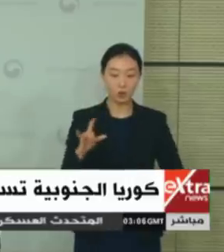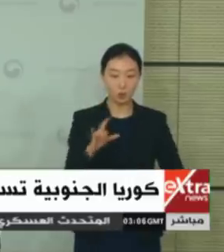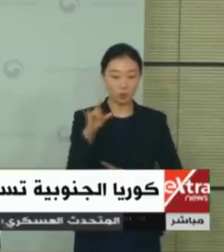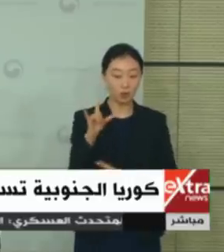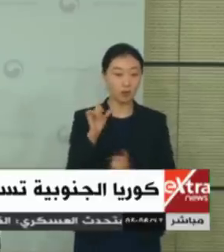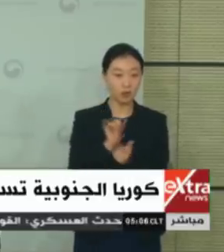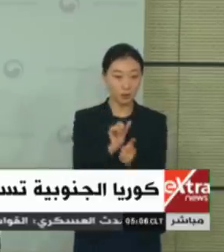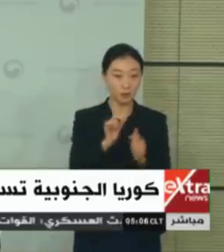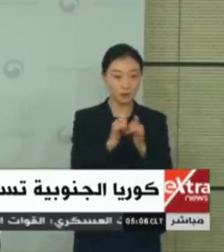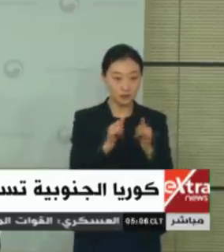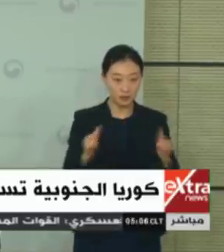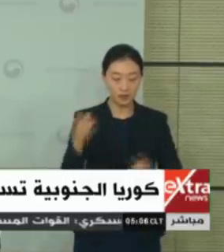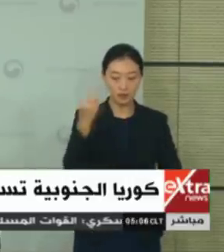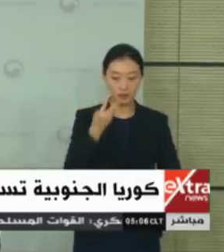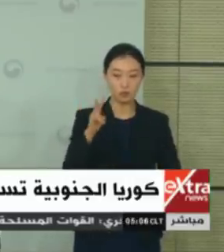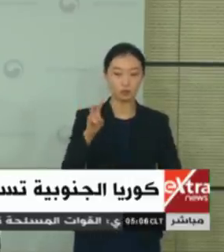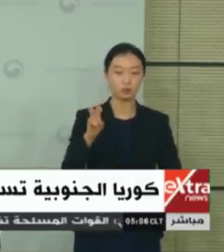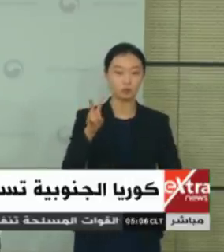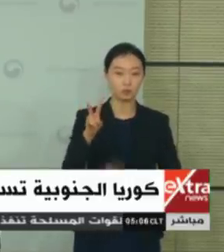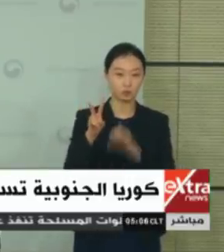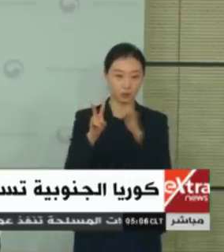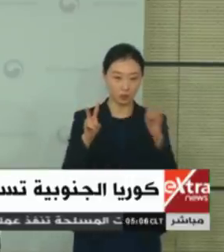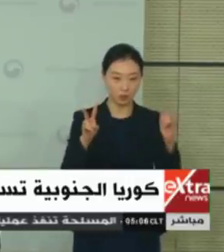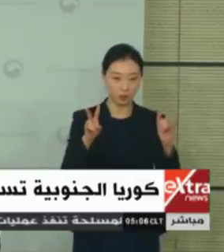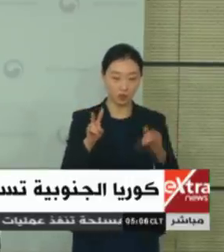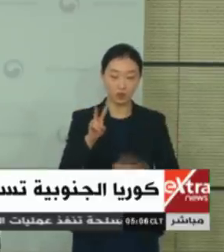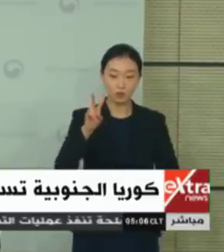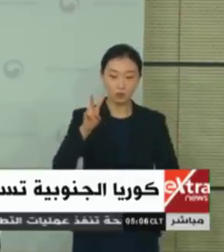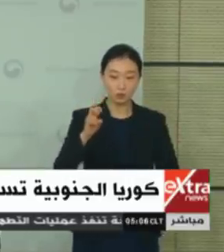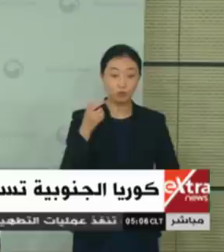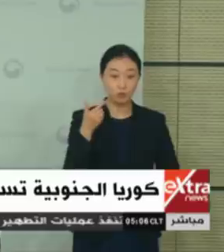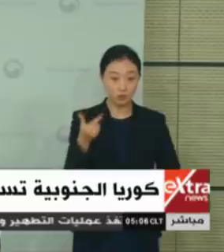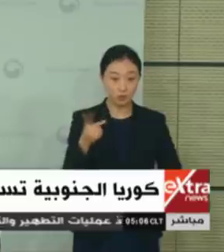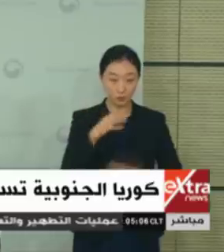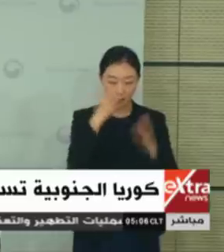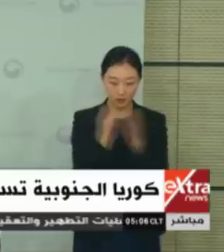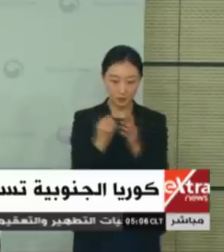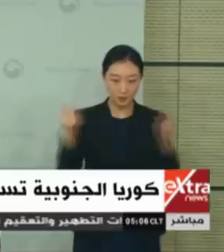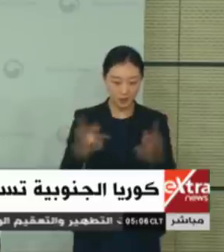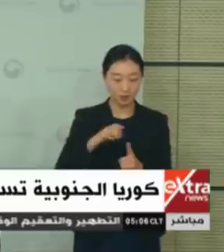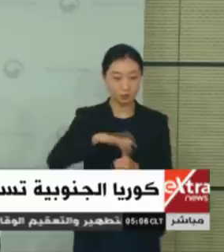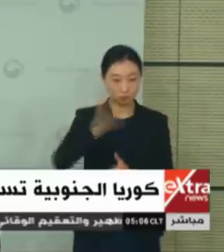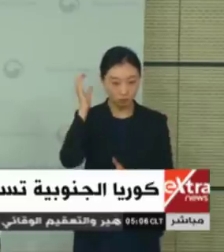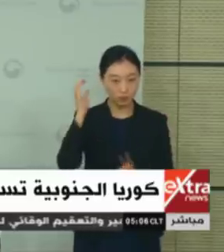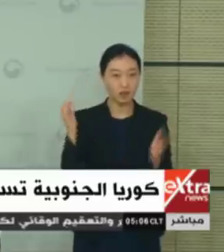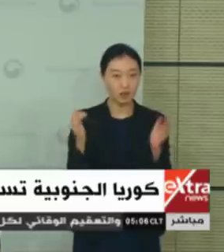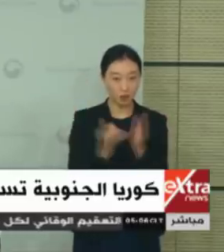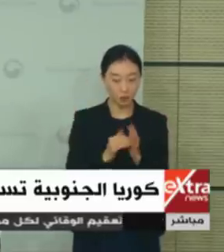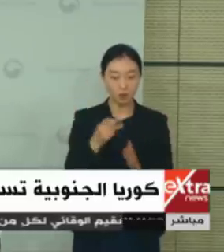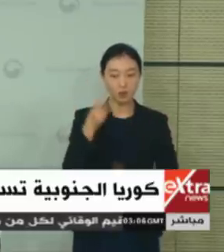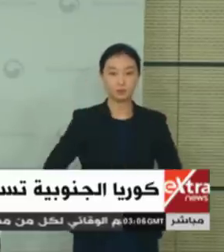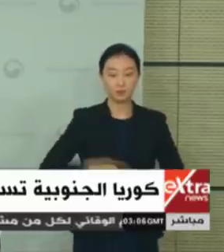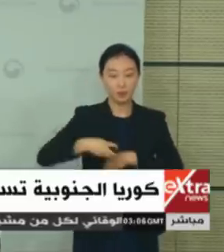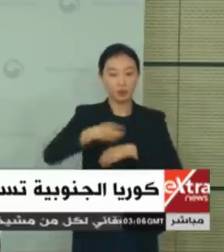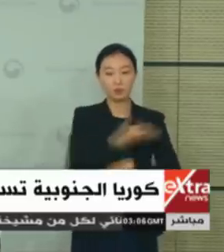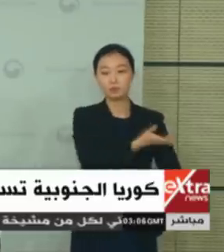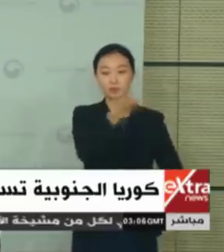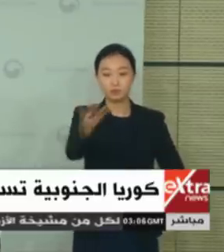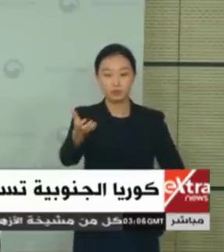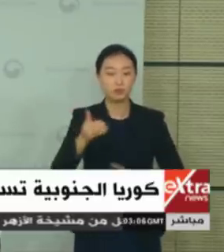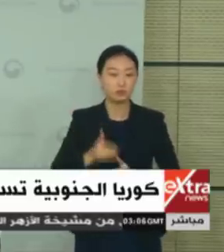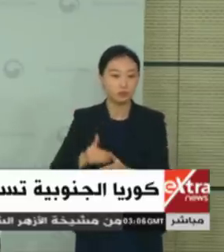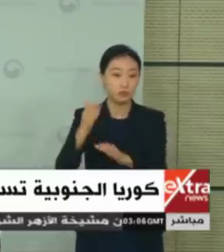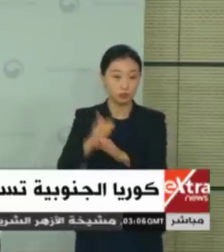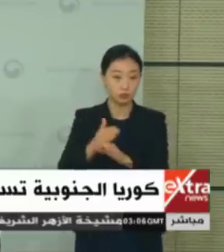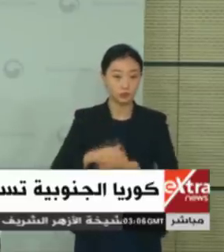9583، وصرحت سلطات الصحة العامة في كوريا الجنوبية بأنه تم تأكيد 105 إصابات جديدة خلال يوم أمس،